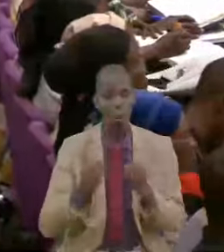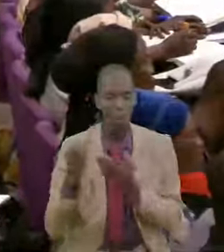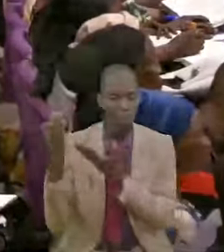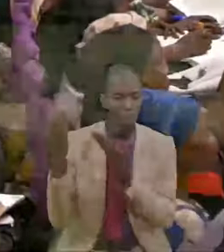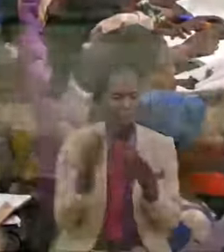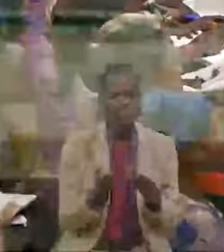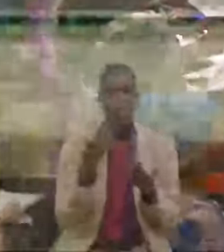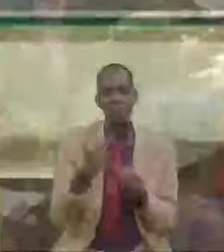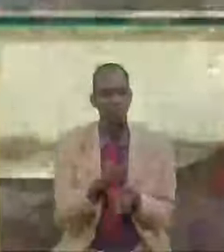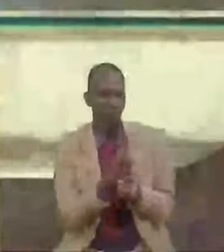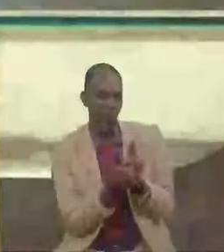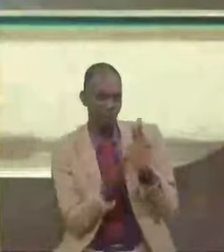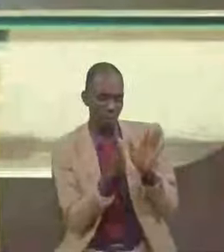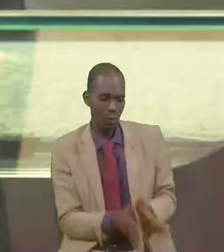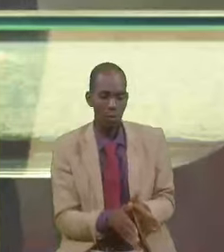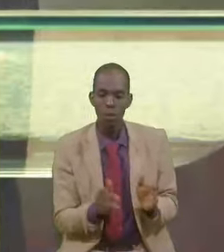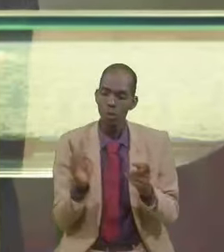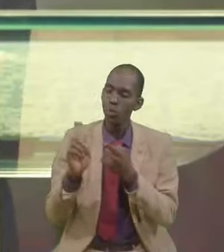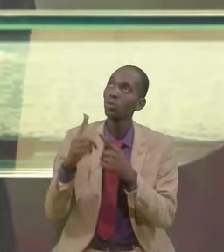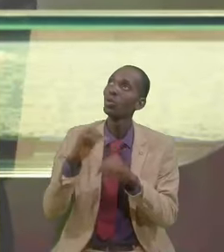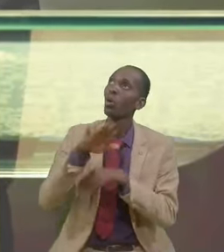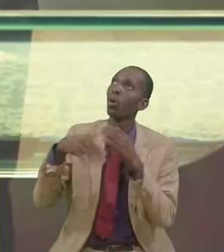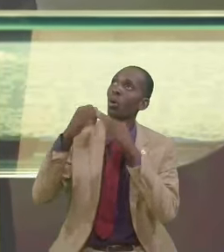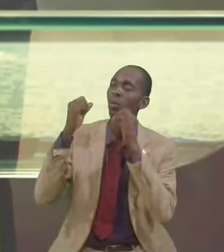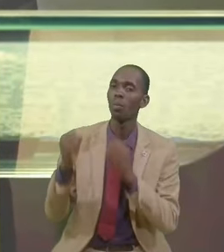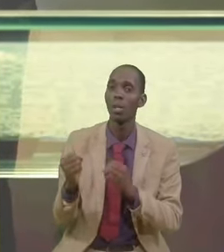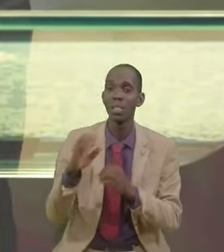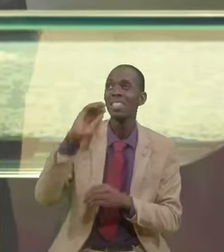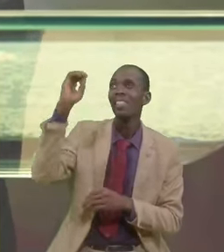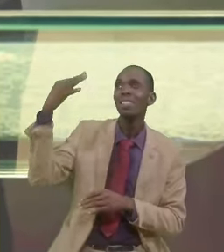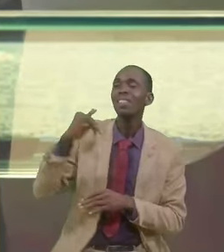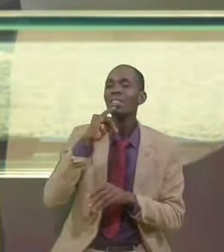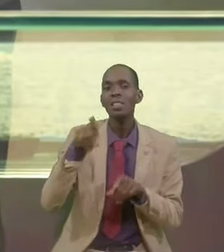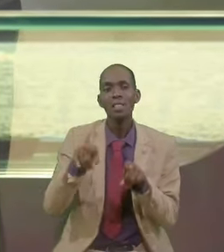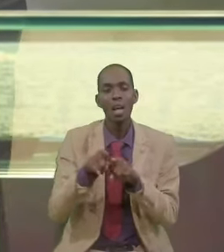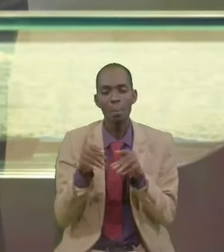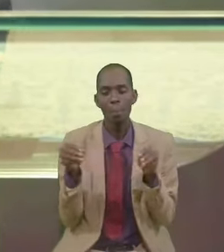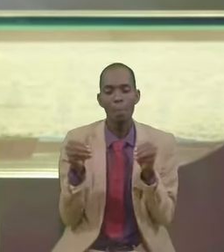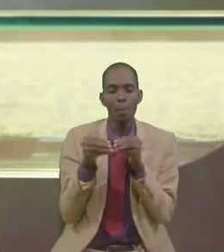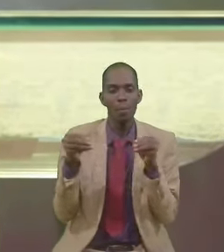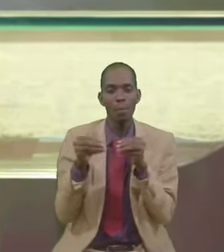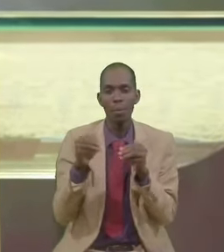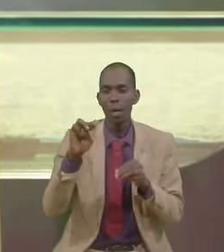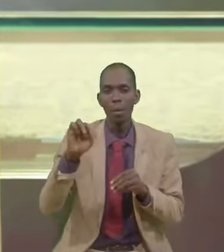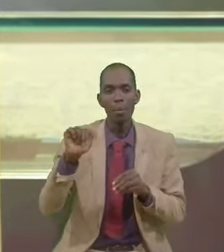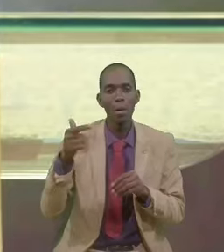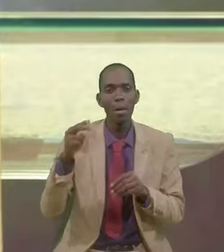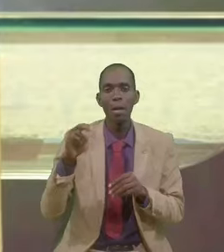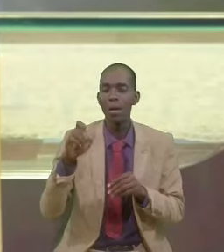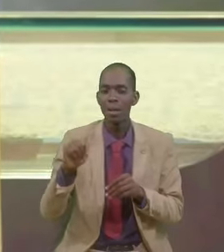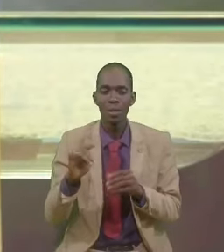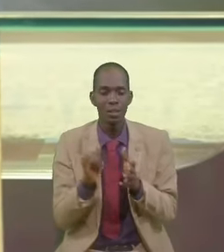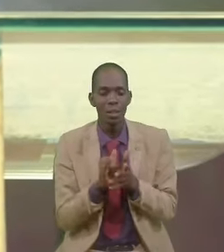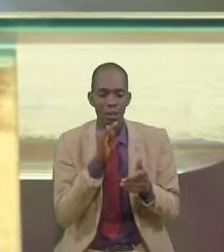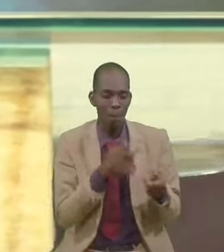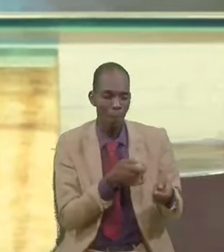la repentance. La grâce, c'est comme cela vous attire. Cela comme cela vous tire. C'est comme cela